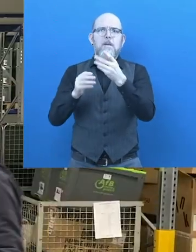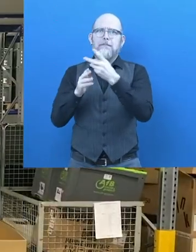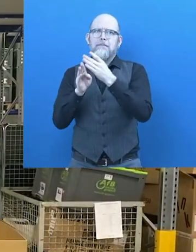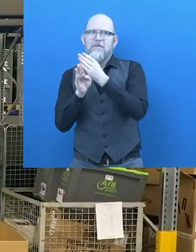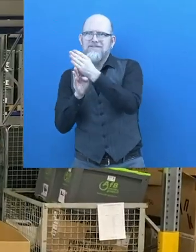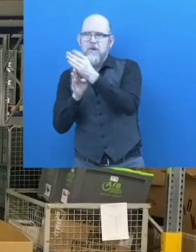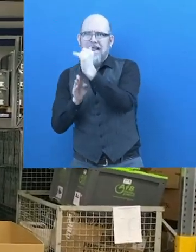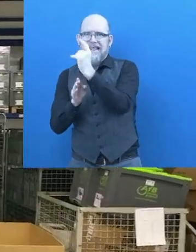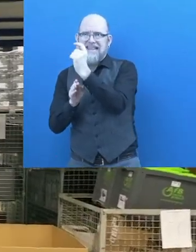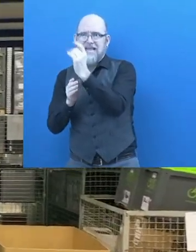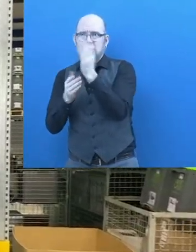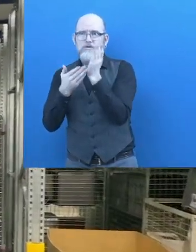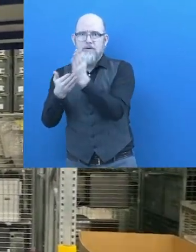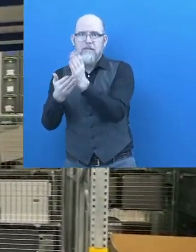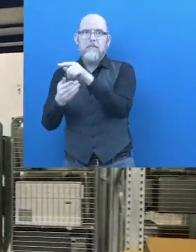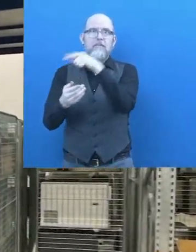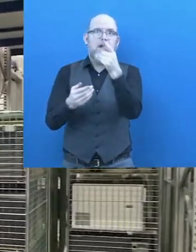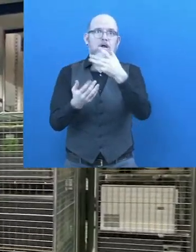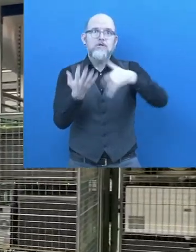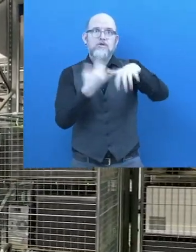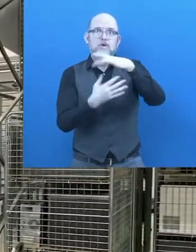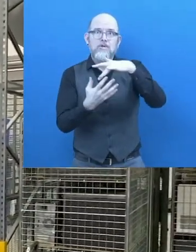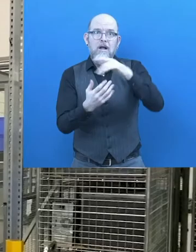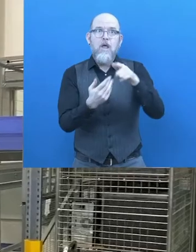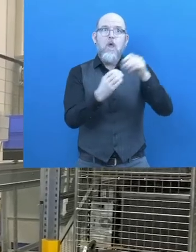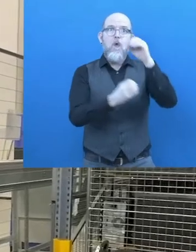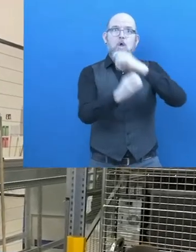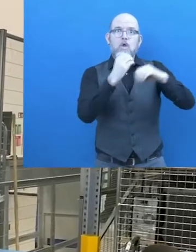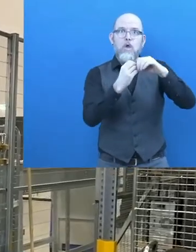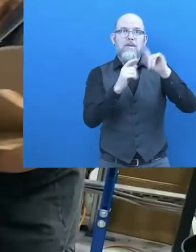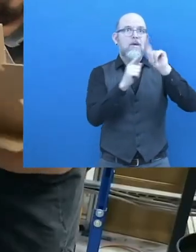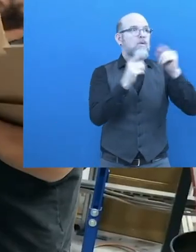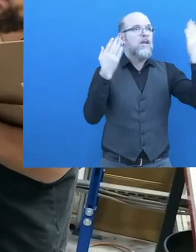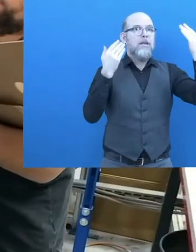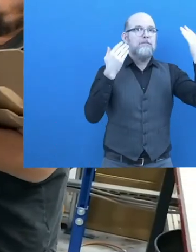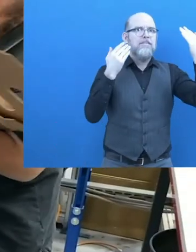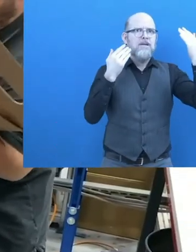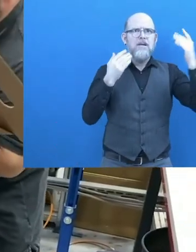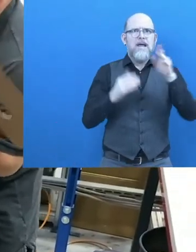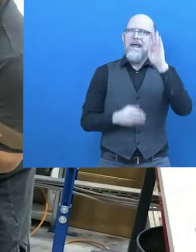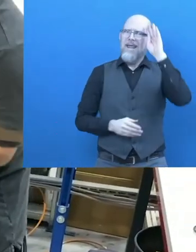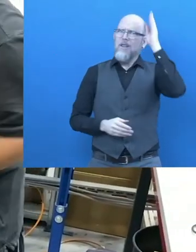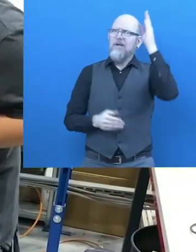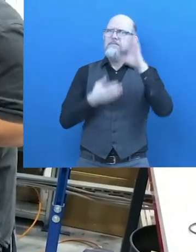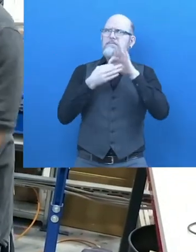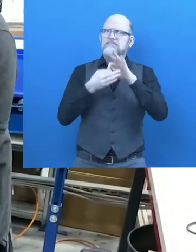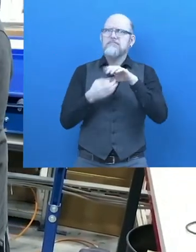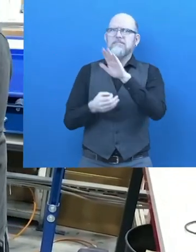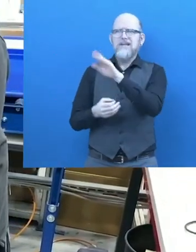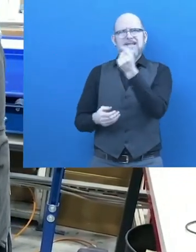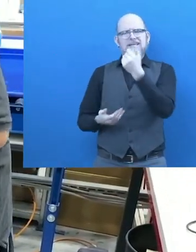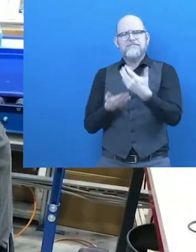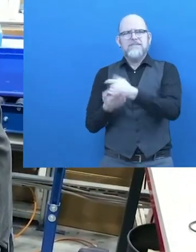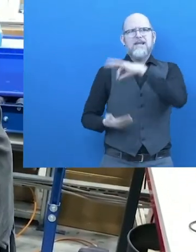Die Einzigartigkeit besteht in der Verbindung zwischen professioneller IT-Dienstleistung, sozialen und ökologischem Mehrwert.